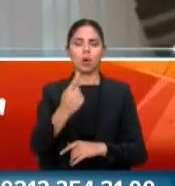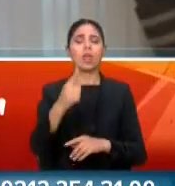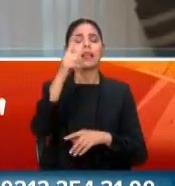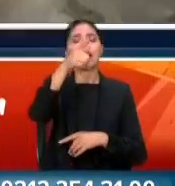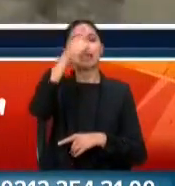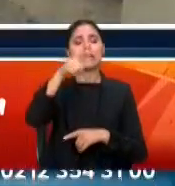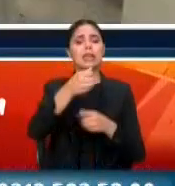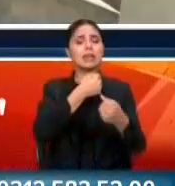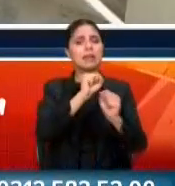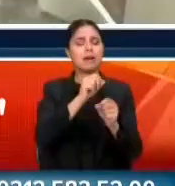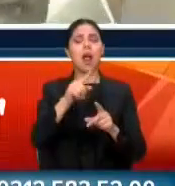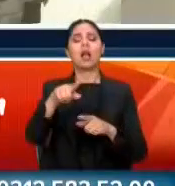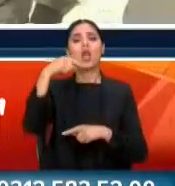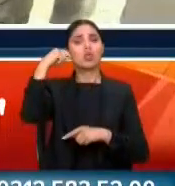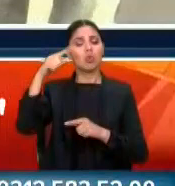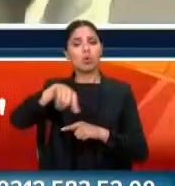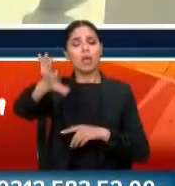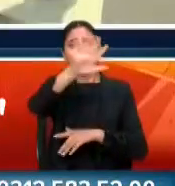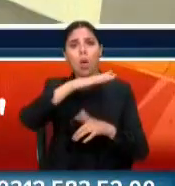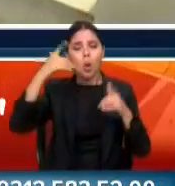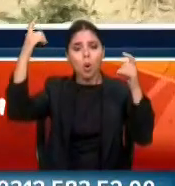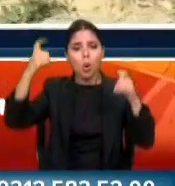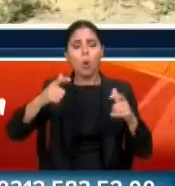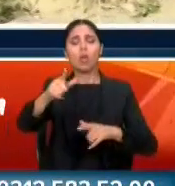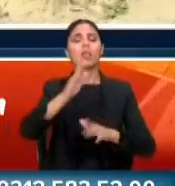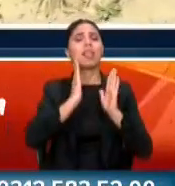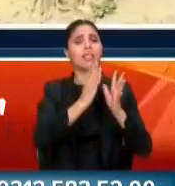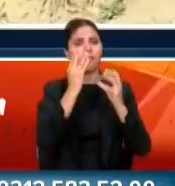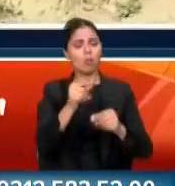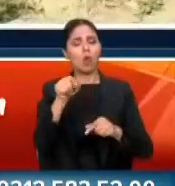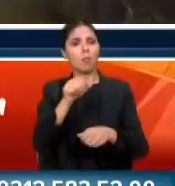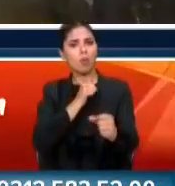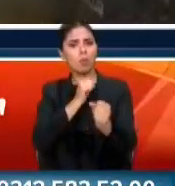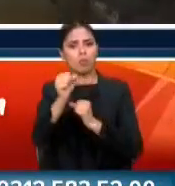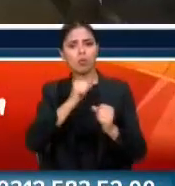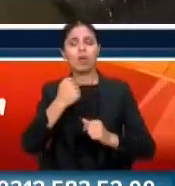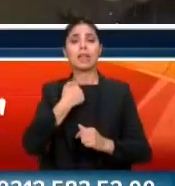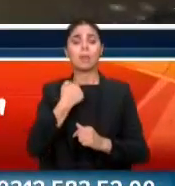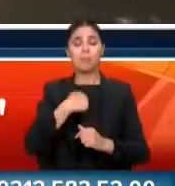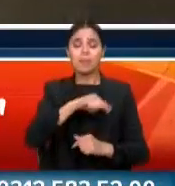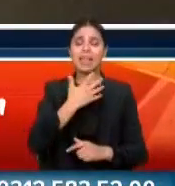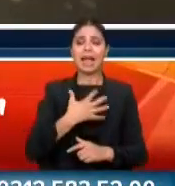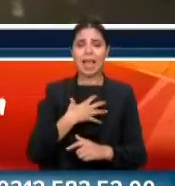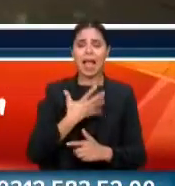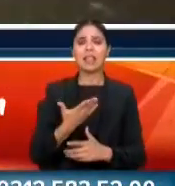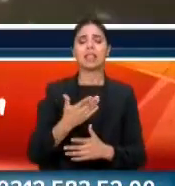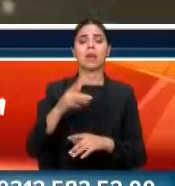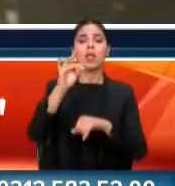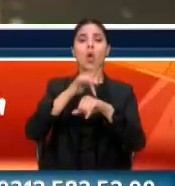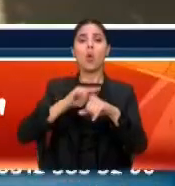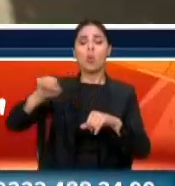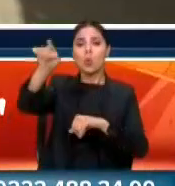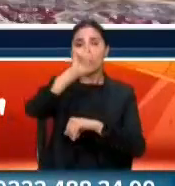Libya'ya uzanan geniş bir alanda süren bu mücadelemizi hem kendimiz hem bu